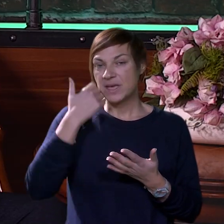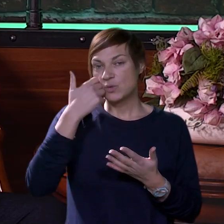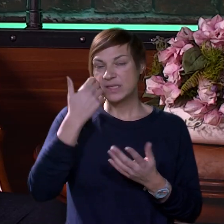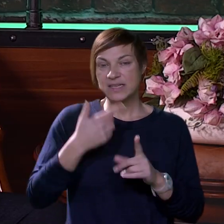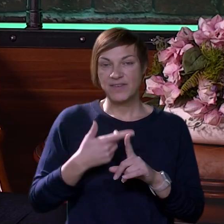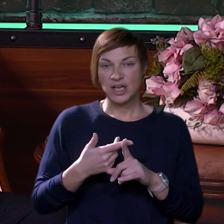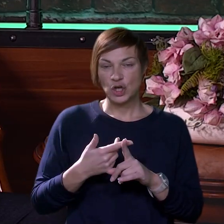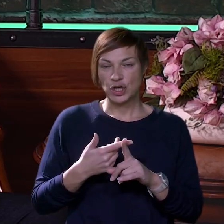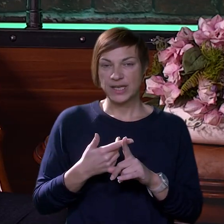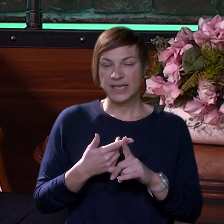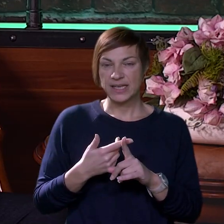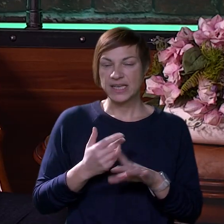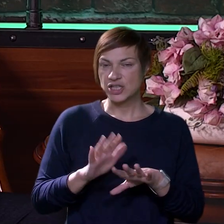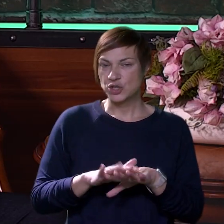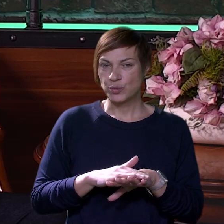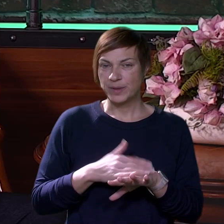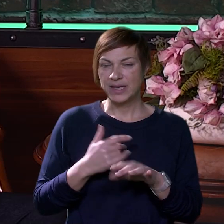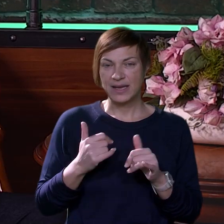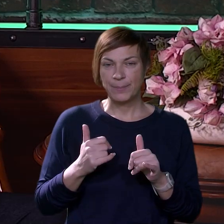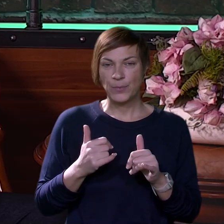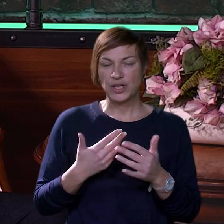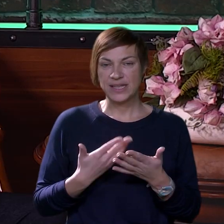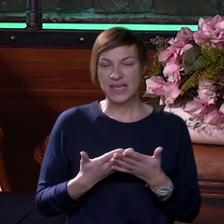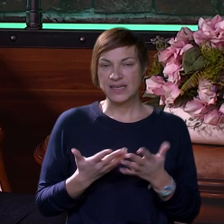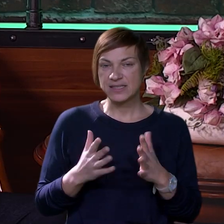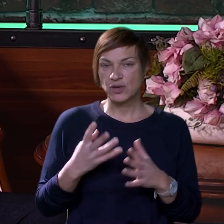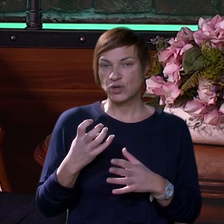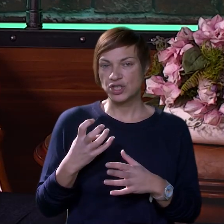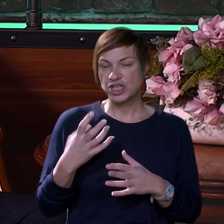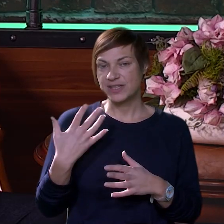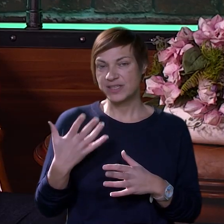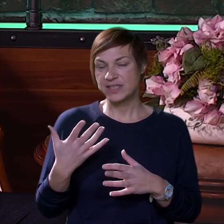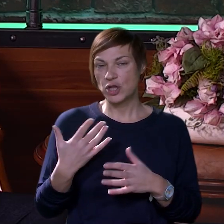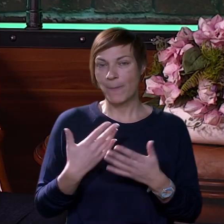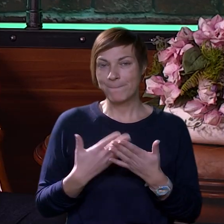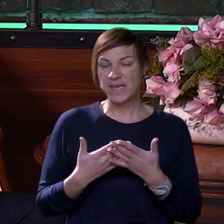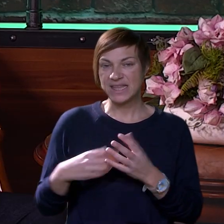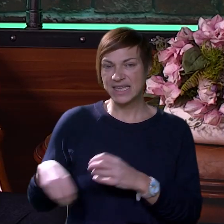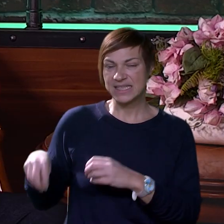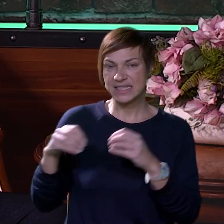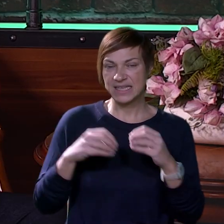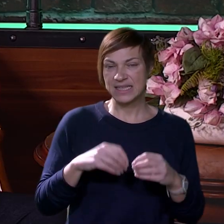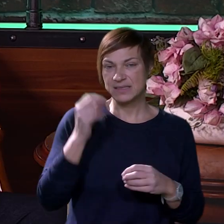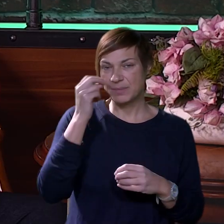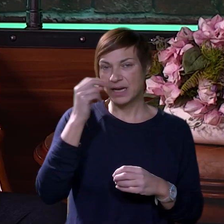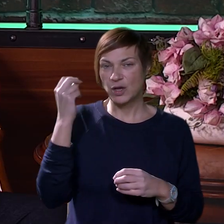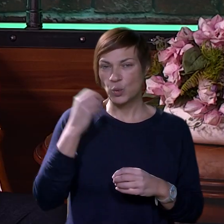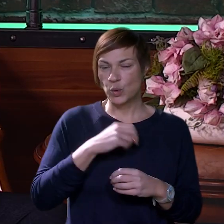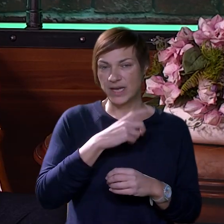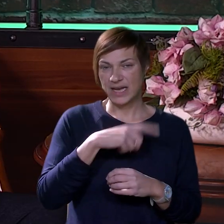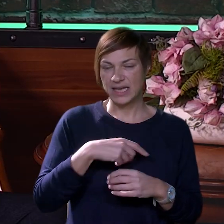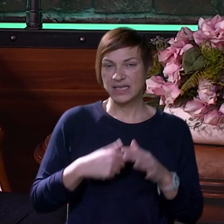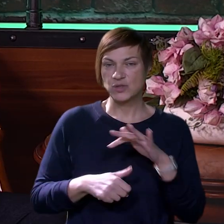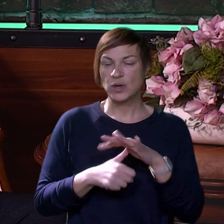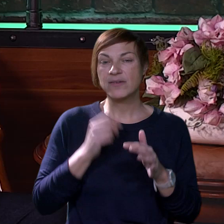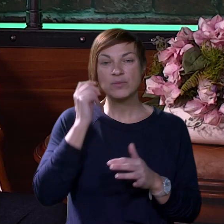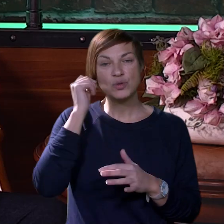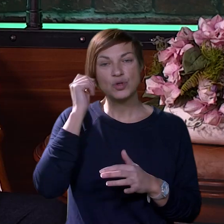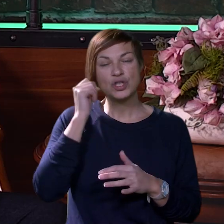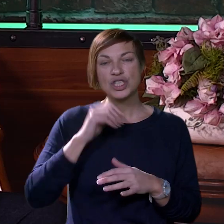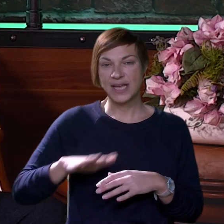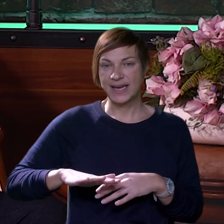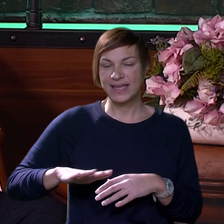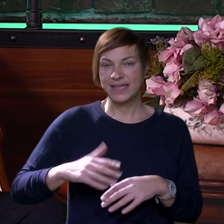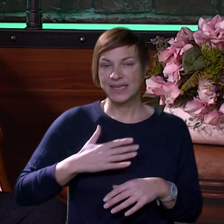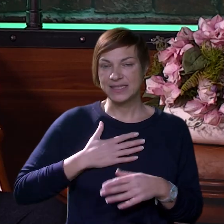Crvenom križu brinemo danas oko 450 izbjeglih Ukrajinaca, uglavnom su to žene i